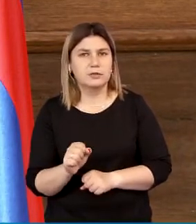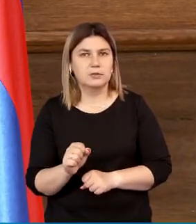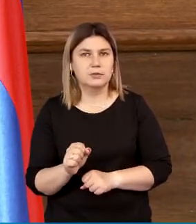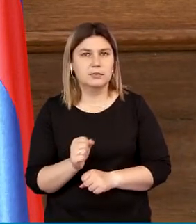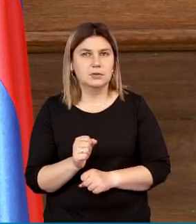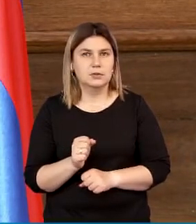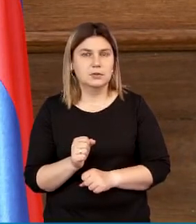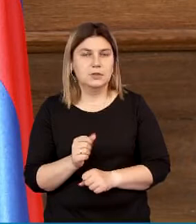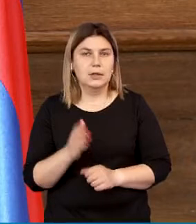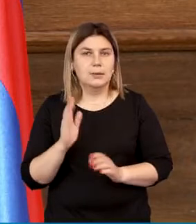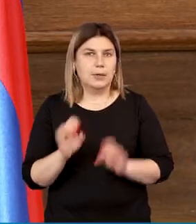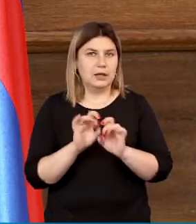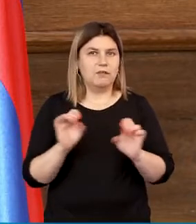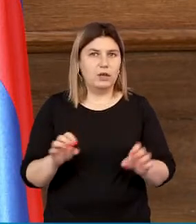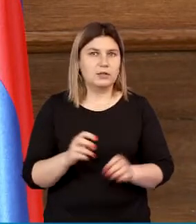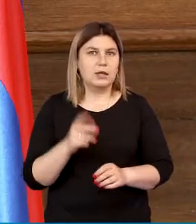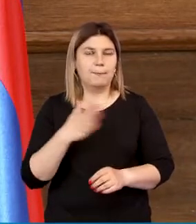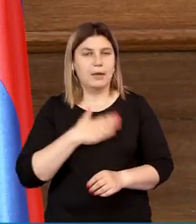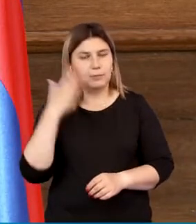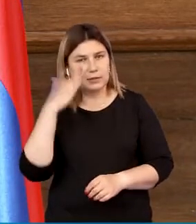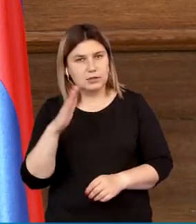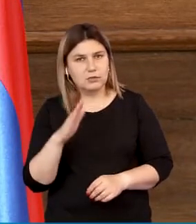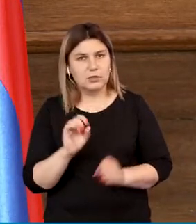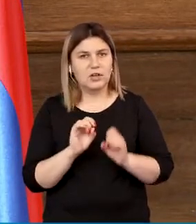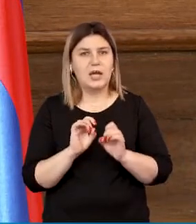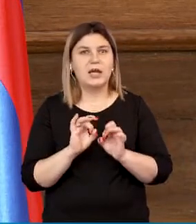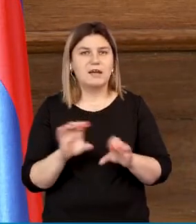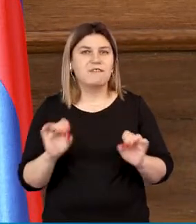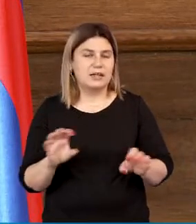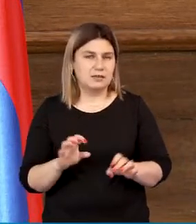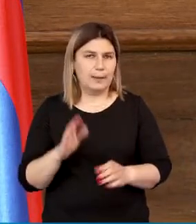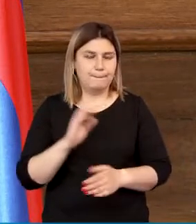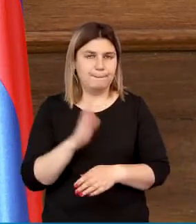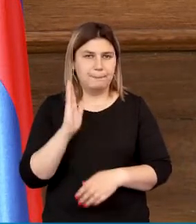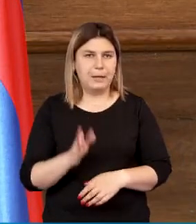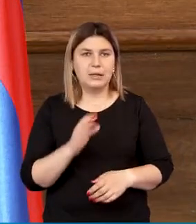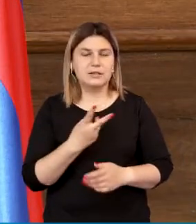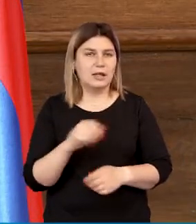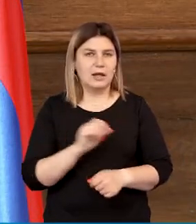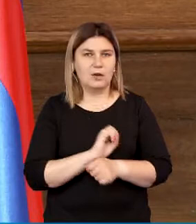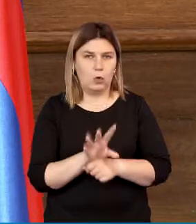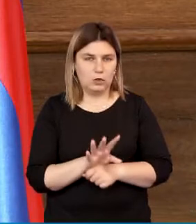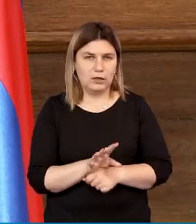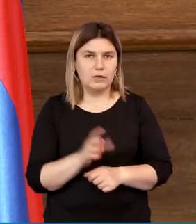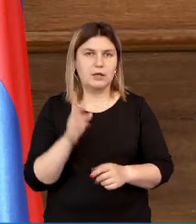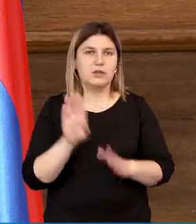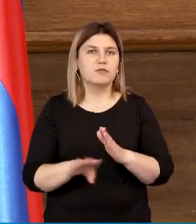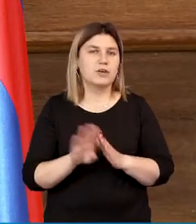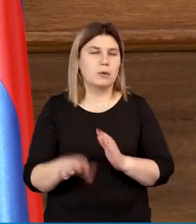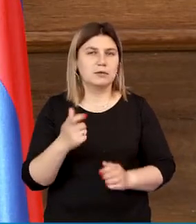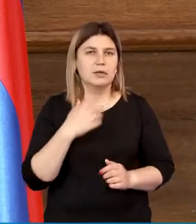pojawią się jakieś infekcje. Miejmy nadzieję, że te infekcje będą związane nie z COVID-em, ale z po prostu zwykłym